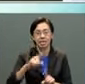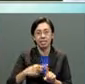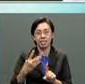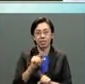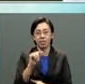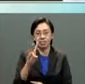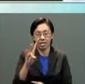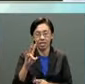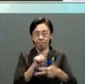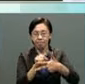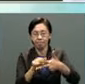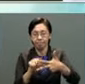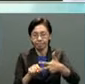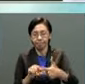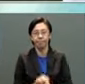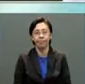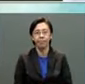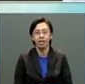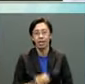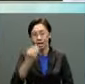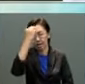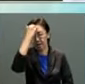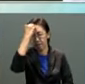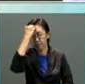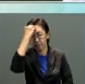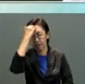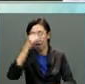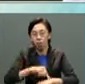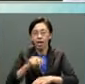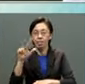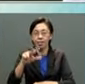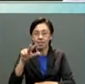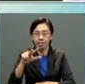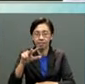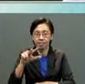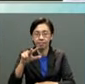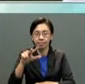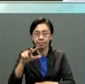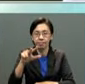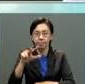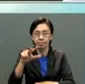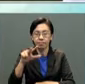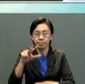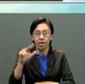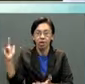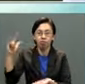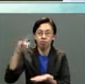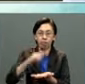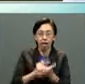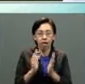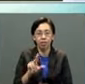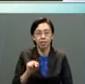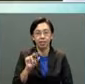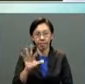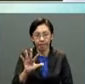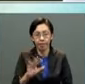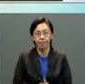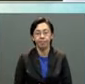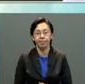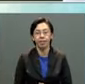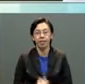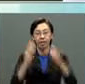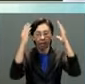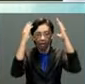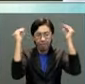จะมีอยู่3เที่ยวบินครับมาจากญี่ปุ่นนะครับในช่วงบ่าย3นะครับ35คนนะครับแล้วก็เนเธอร์แลน